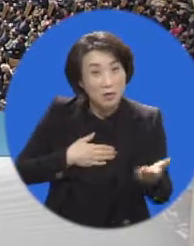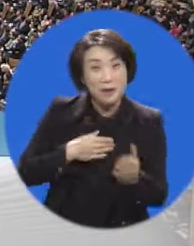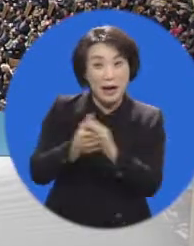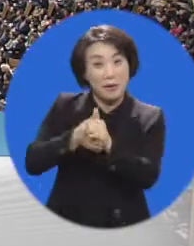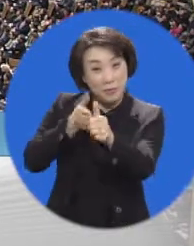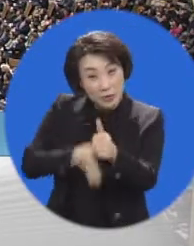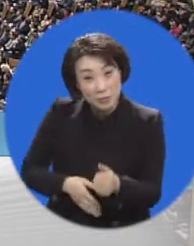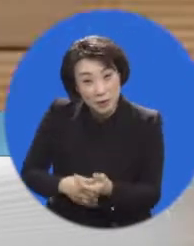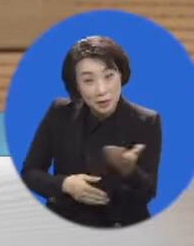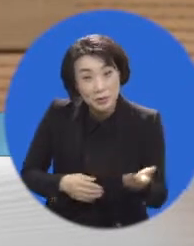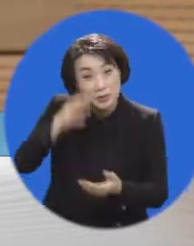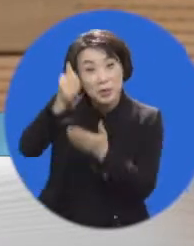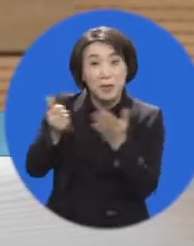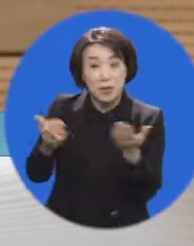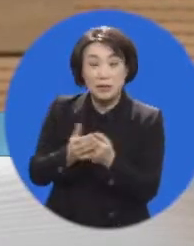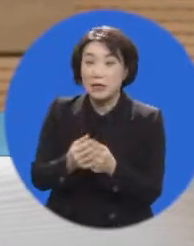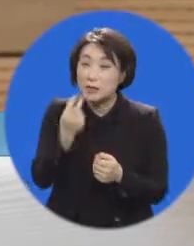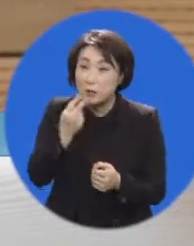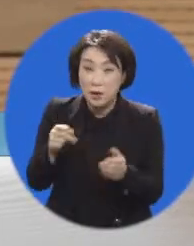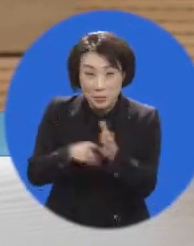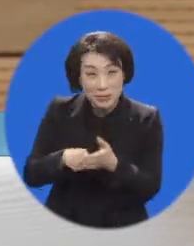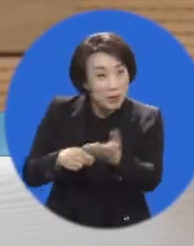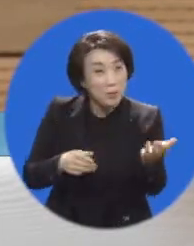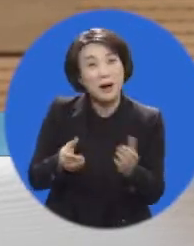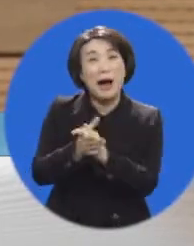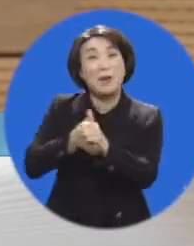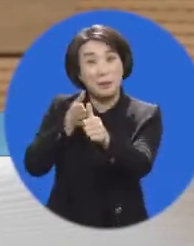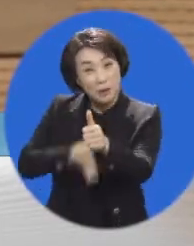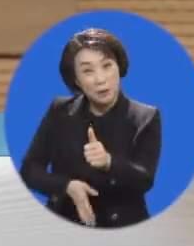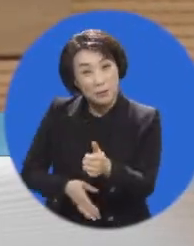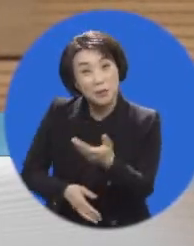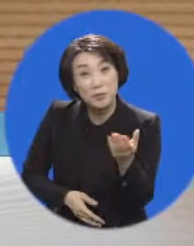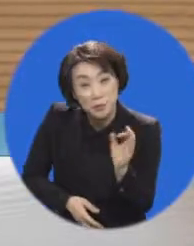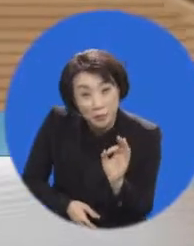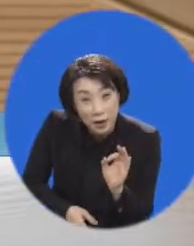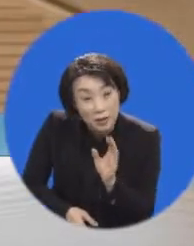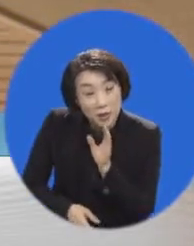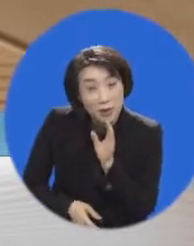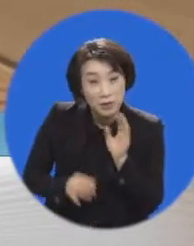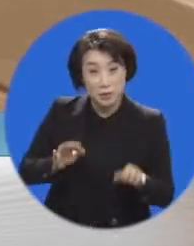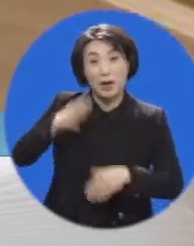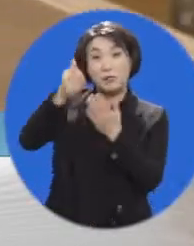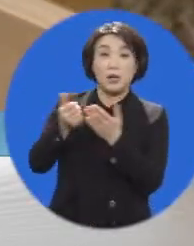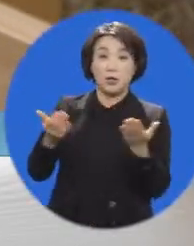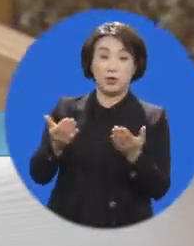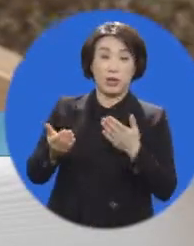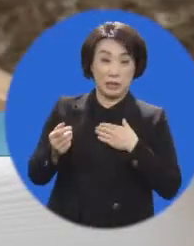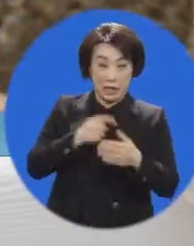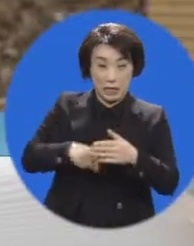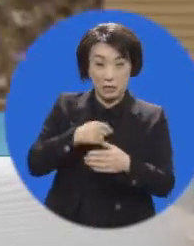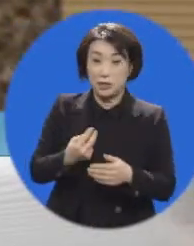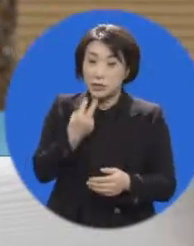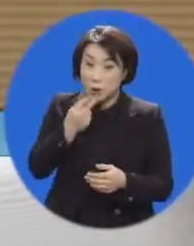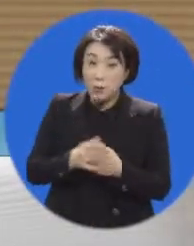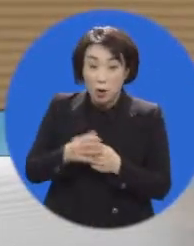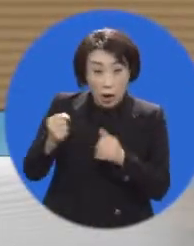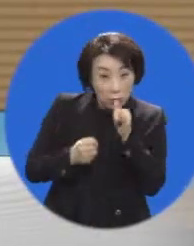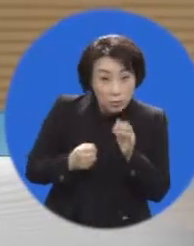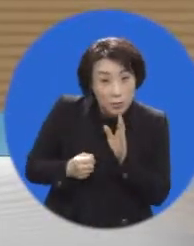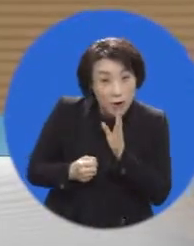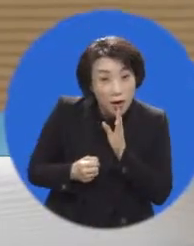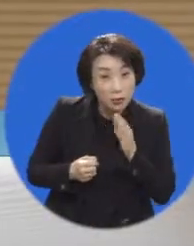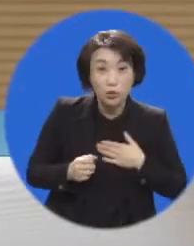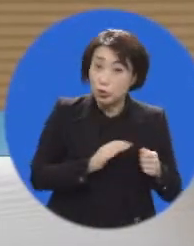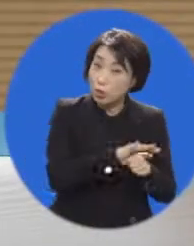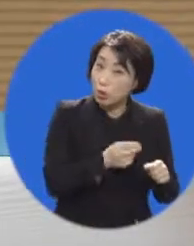아멘합시다. 성령 역사가 생명이라고 믿으시면 아멘합시다. 그럼 하나님의 역사가 내 안에 생명으로 있는데